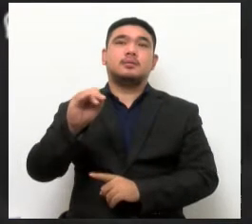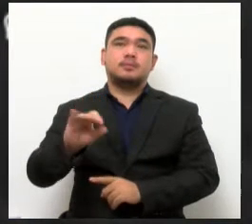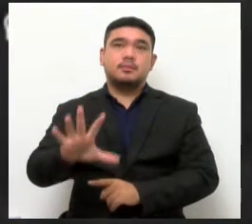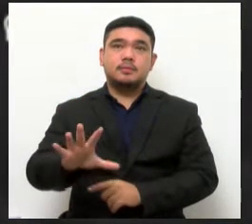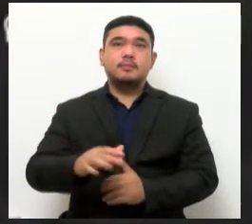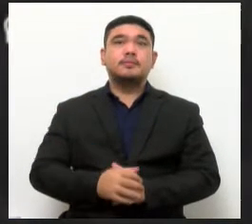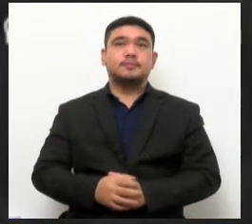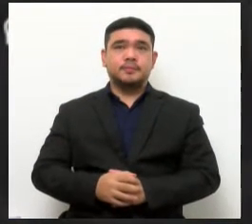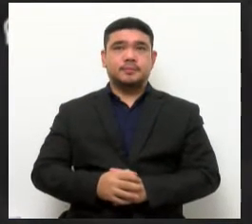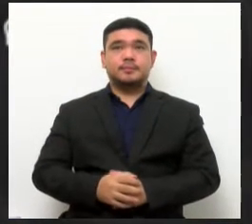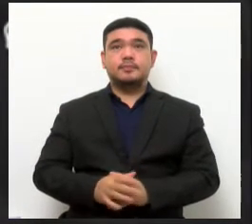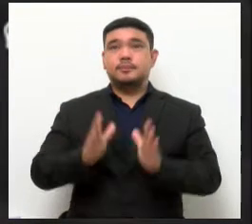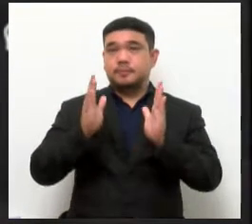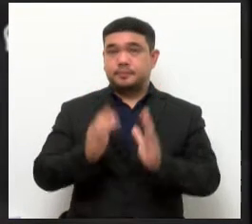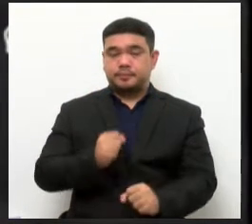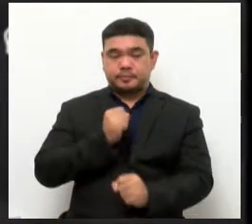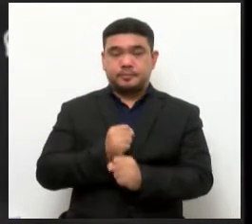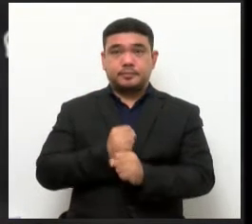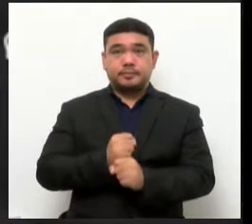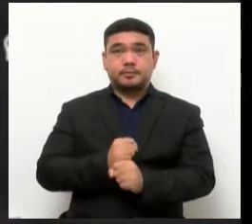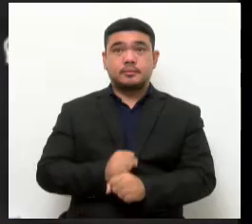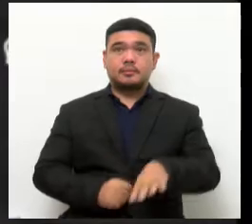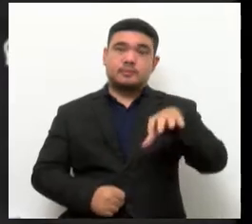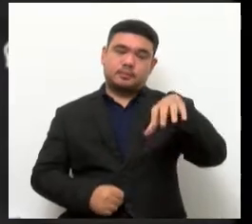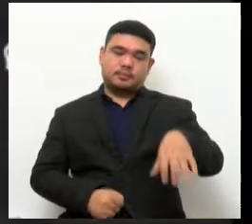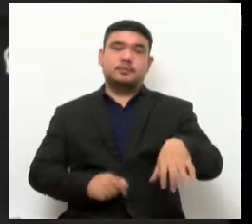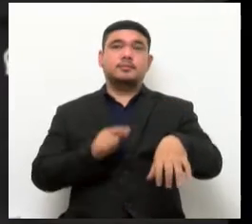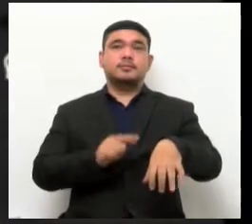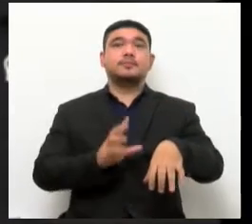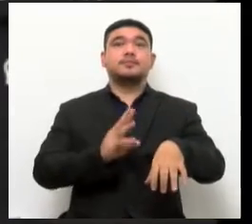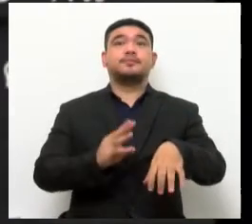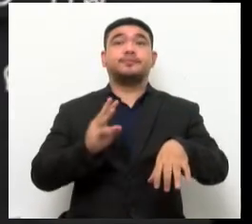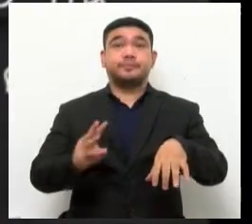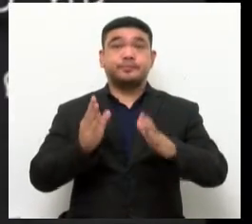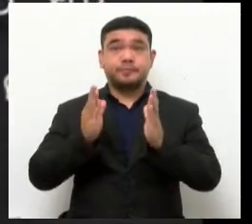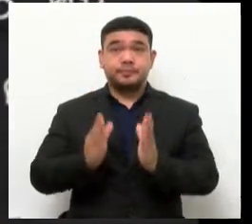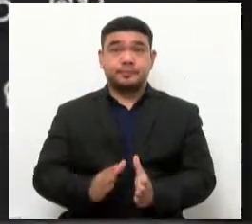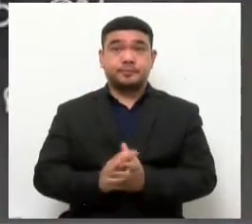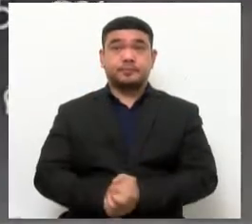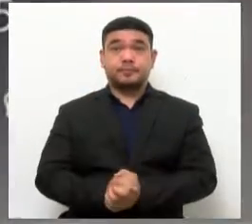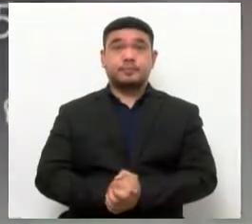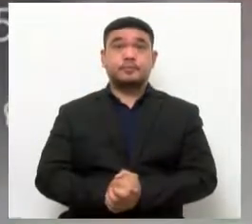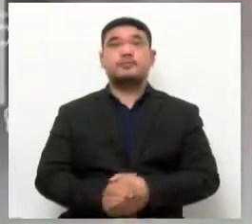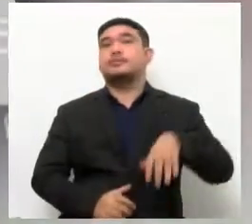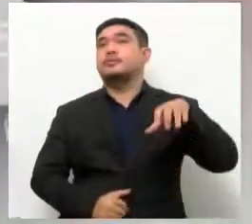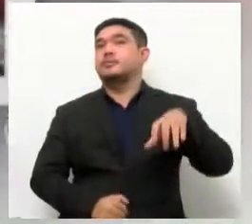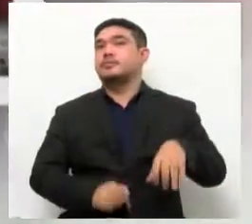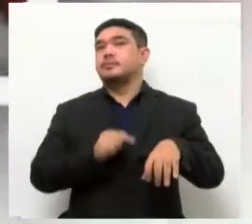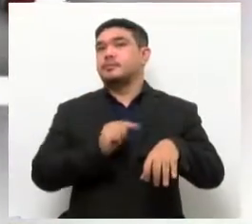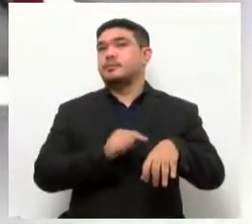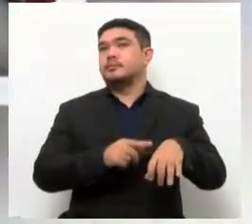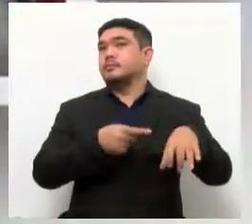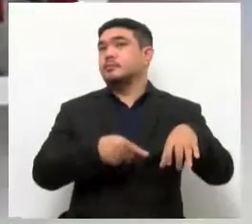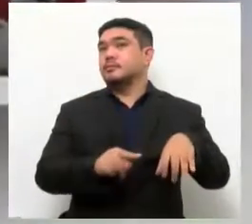1,795 คนและบุคลากรในสำนักงานเขตพื้นที่การศึกษาจำนวน66คนสำนักงานเขตพื้นที่การศึกษาประ